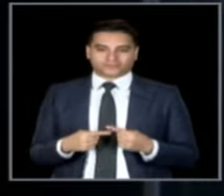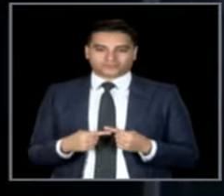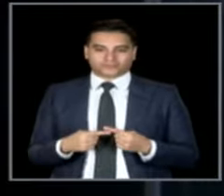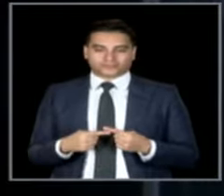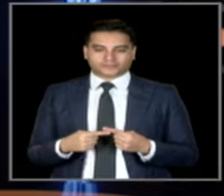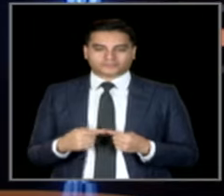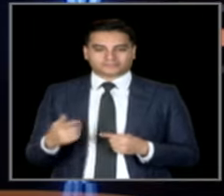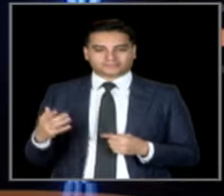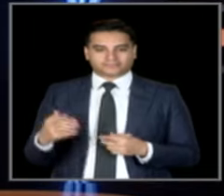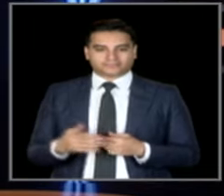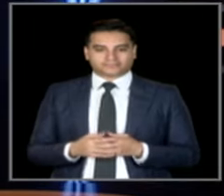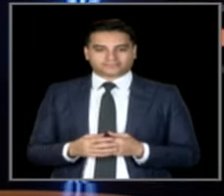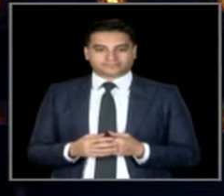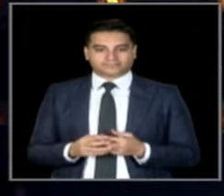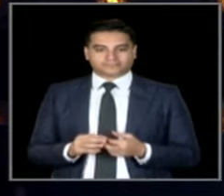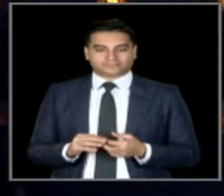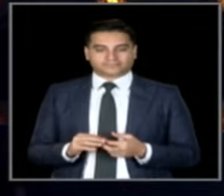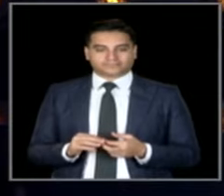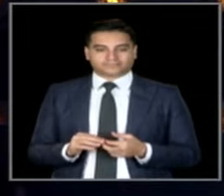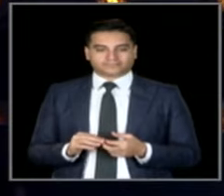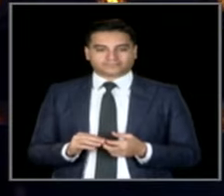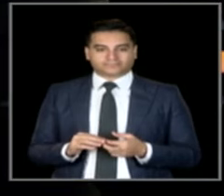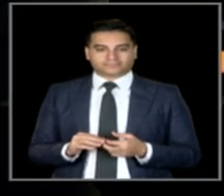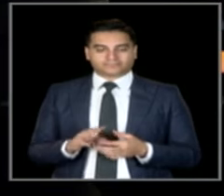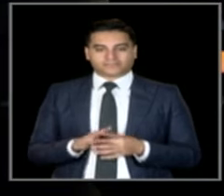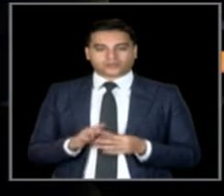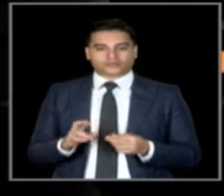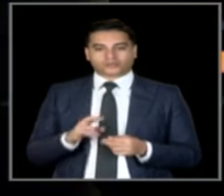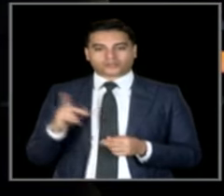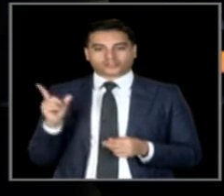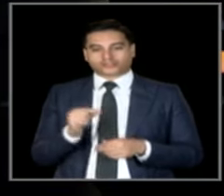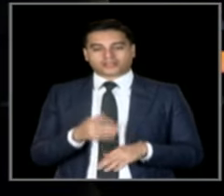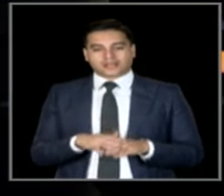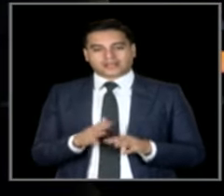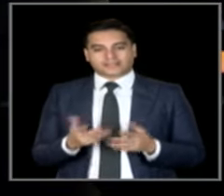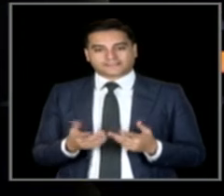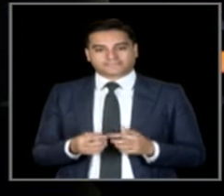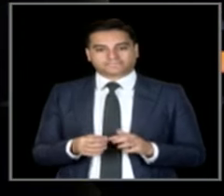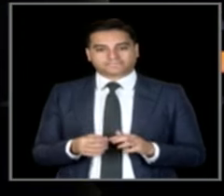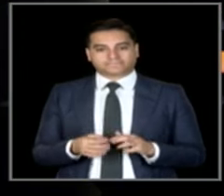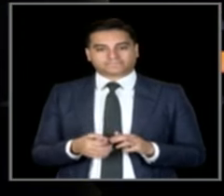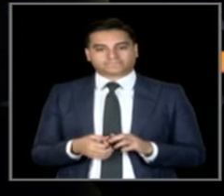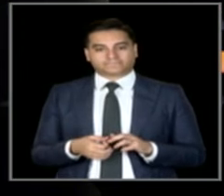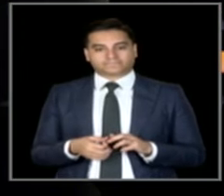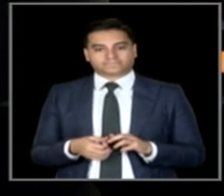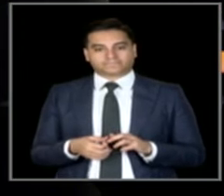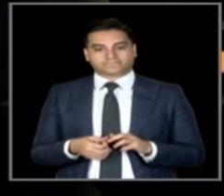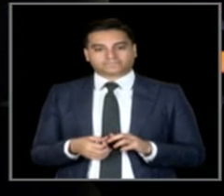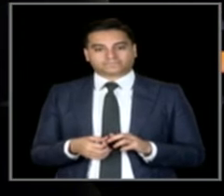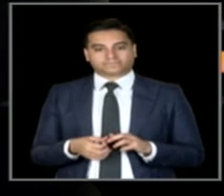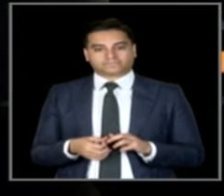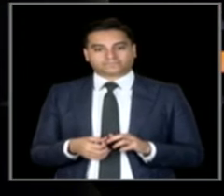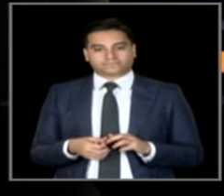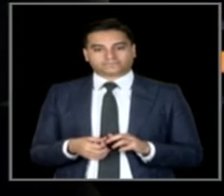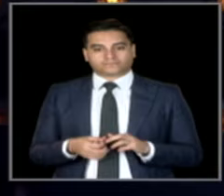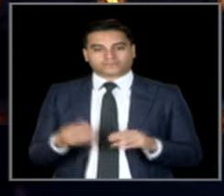الذهبي سويتش جامعه المنصوره من حقكم تختاروا موضوع السؤال جامعه القاهره تحبوا يتسللوا في ايه معلومات